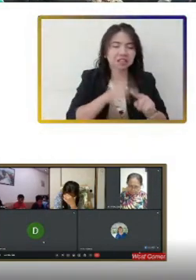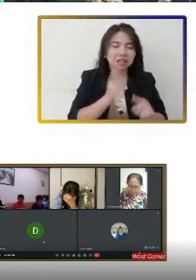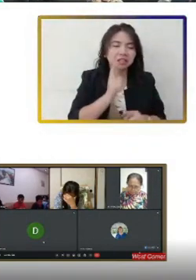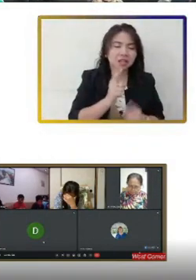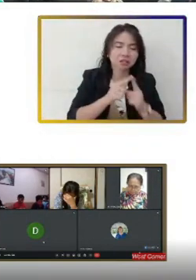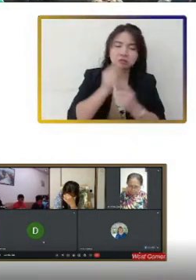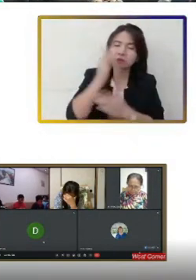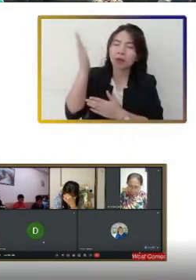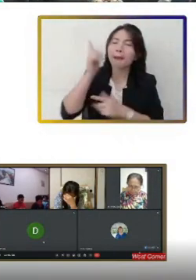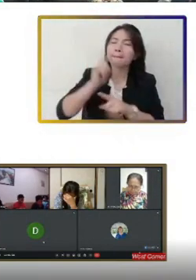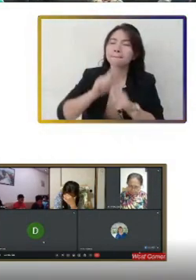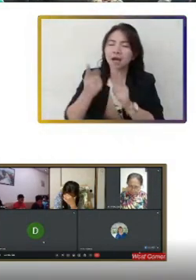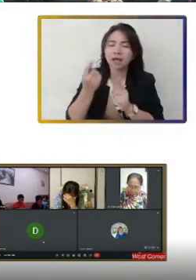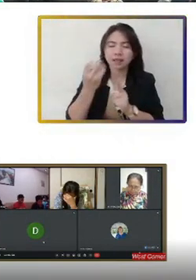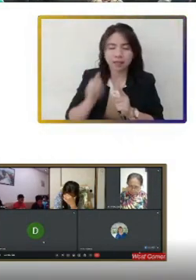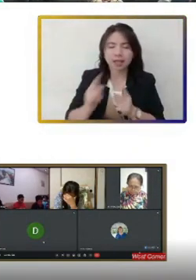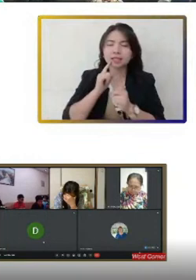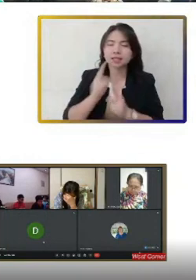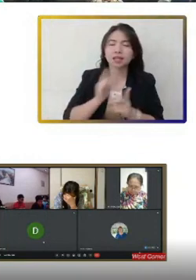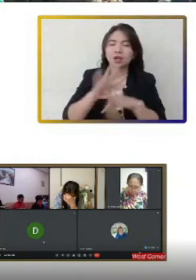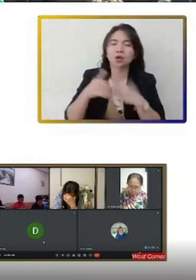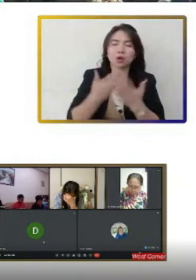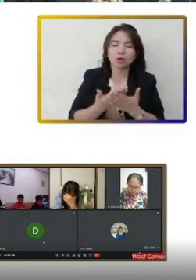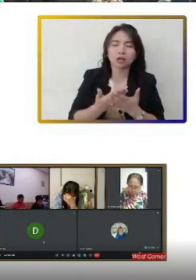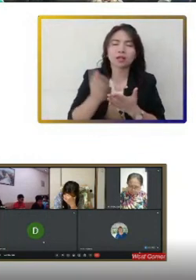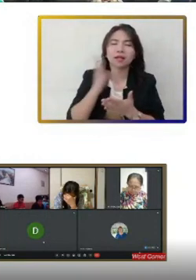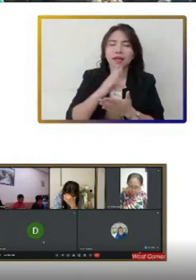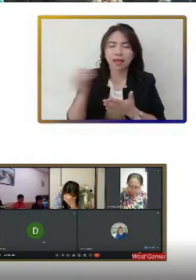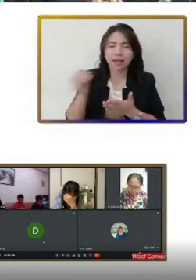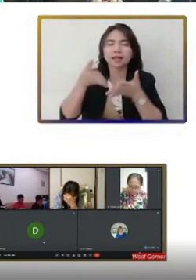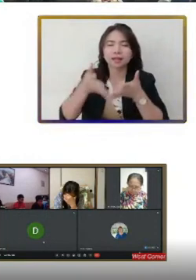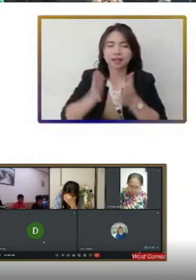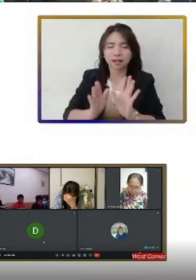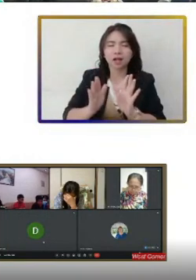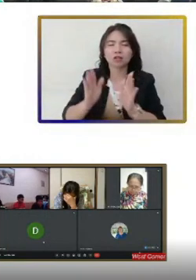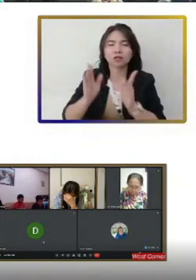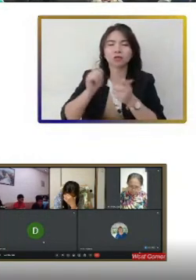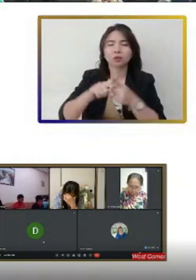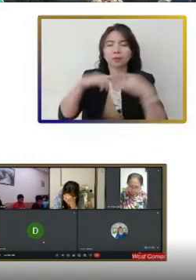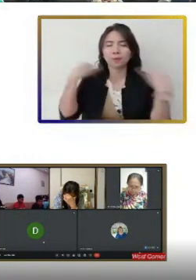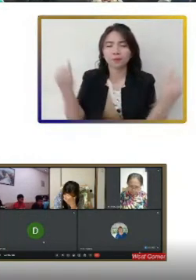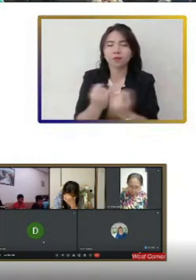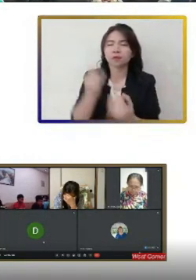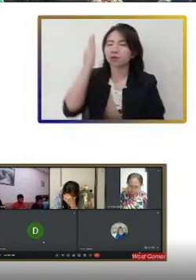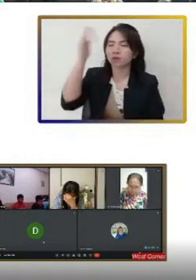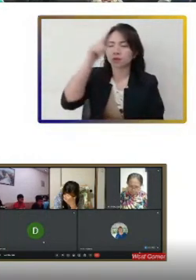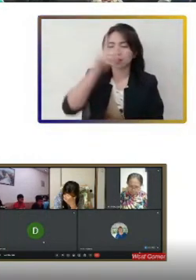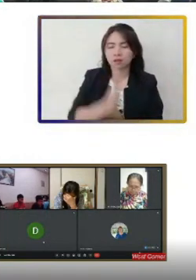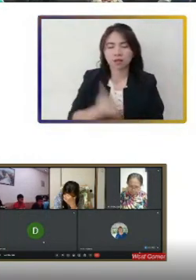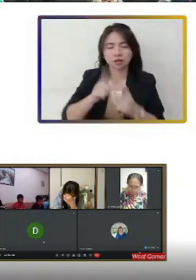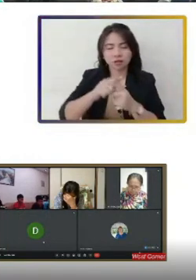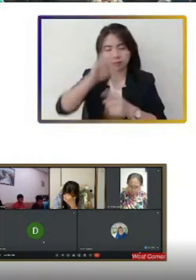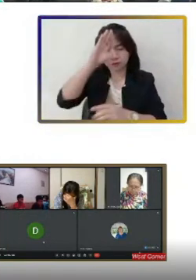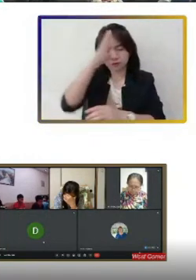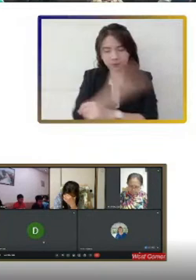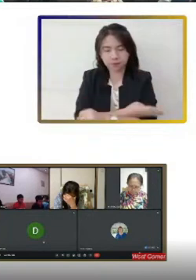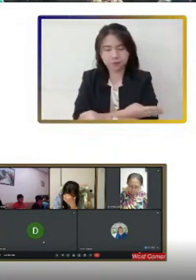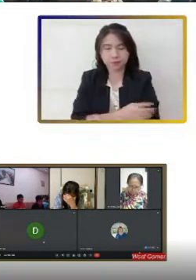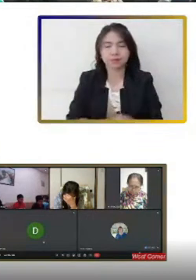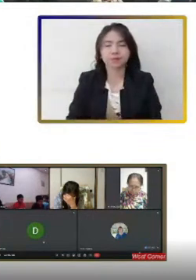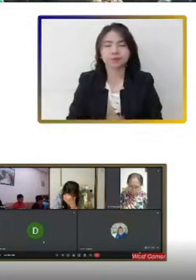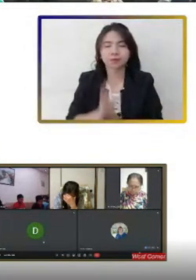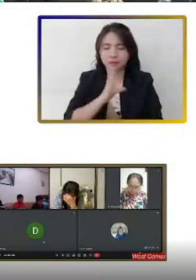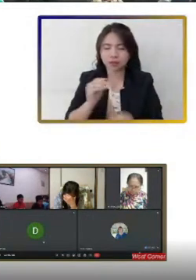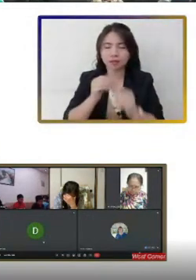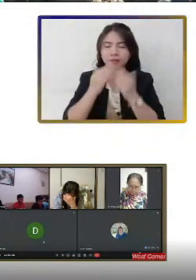Sasabihin nila ang lahat at ipapakilala ka po nila kay Rainiel po, Panginoon, ng lubusan. Salamat